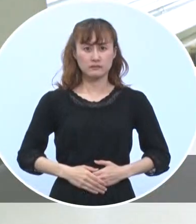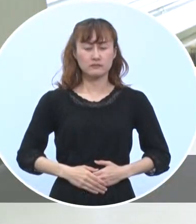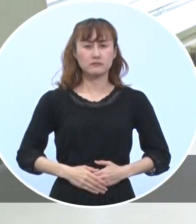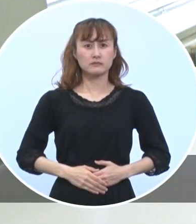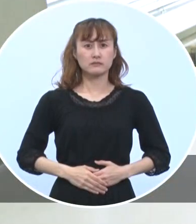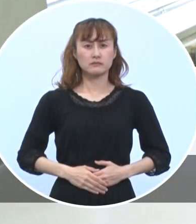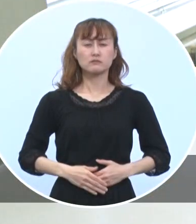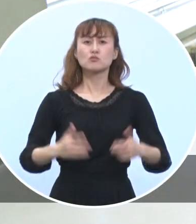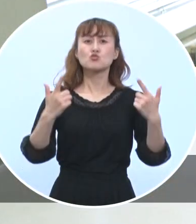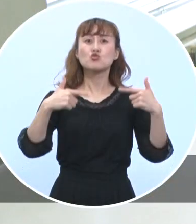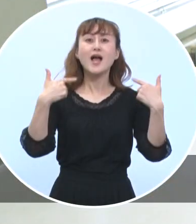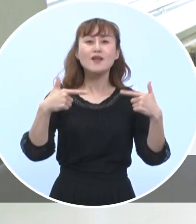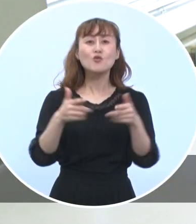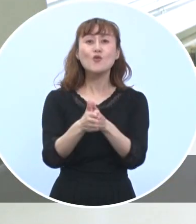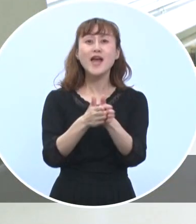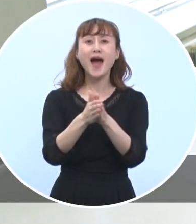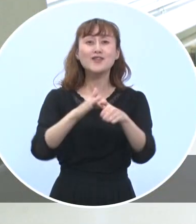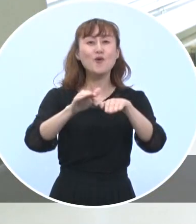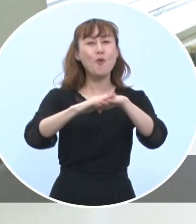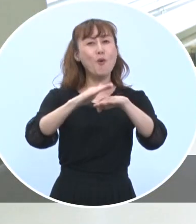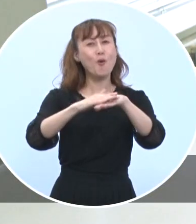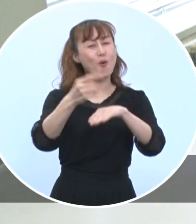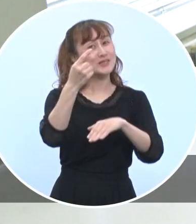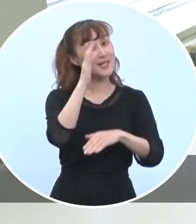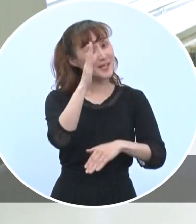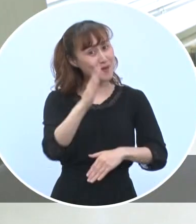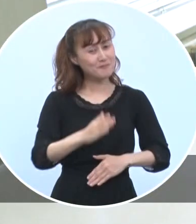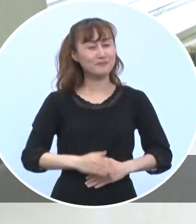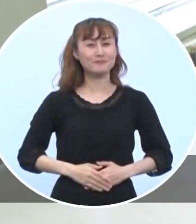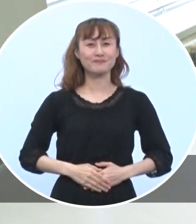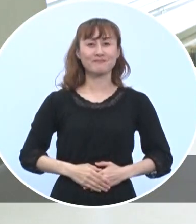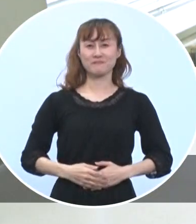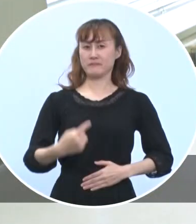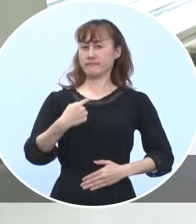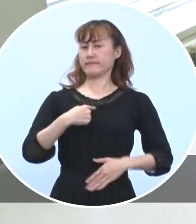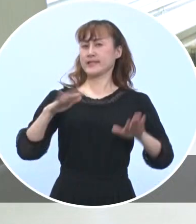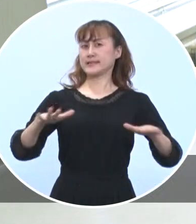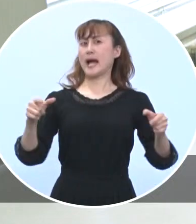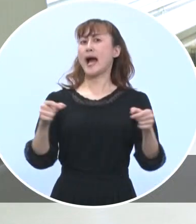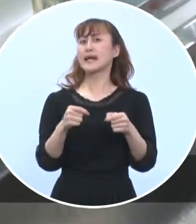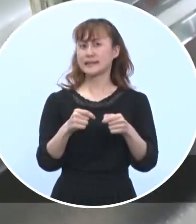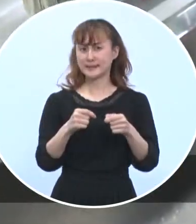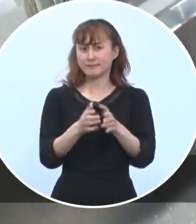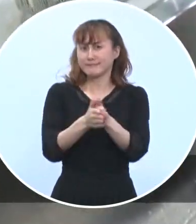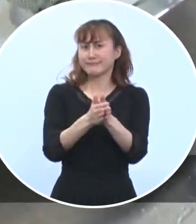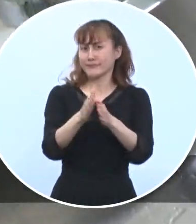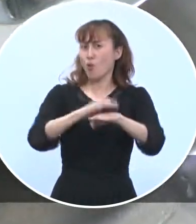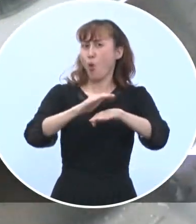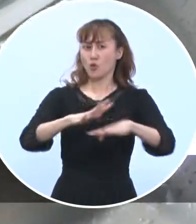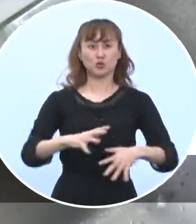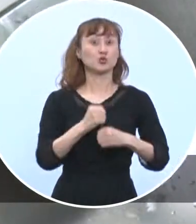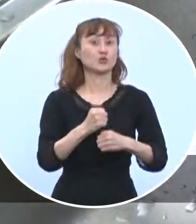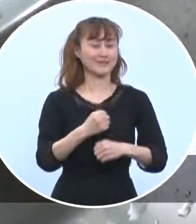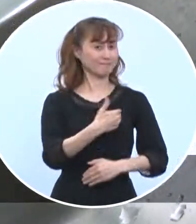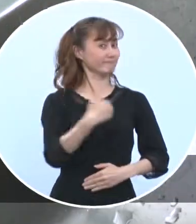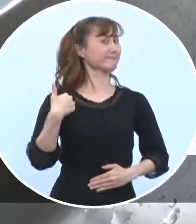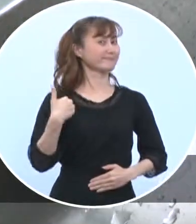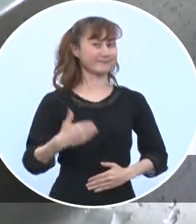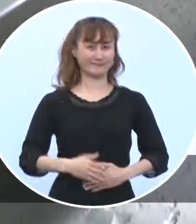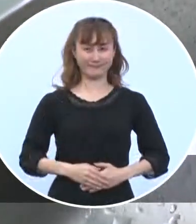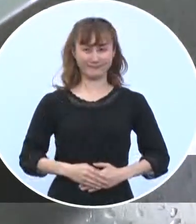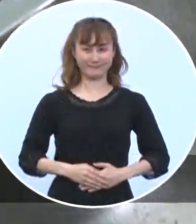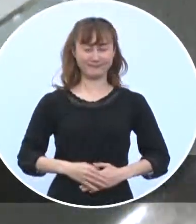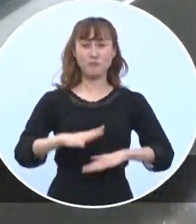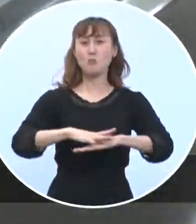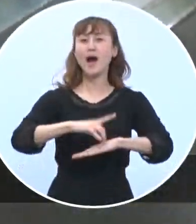普段はどのように手洗いをしていますか？ 最近気をつけてるんです。まず濡